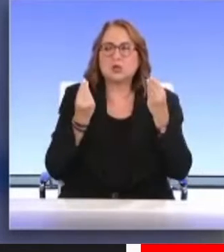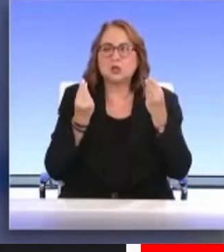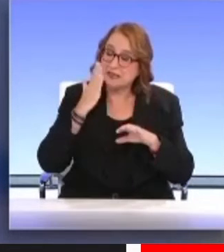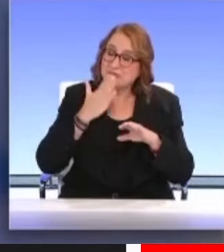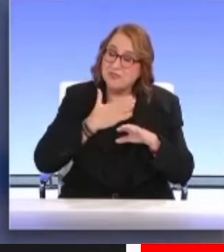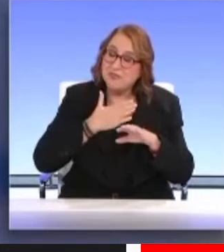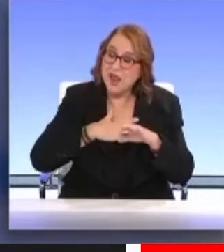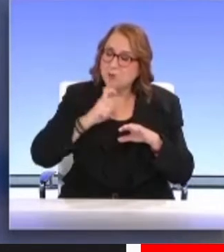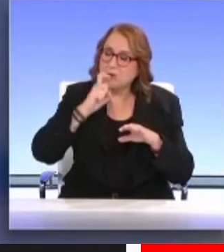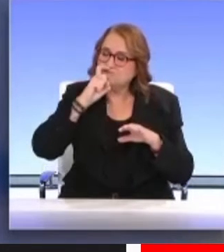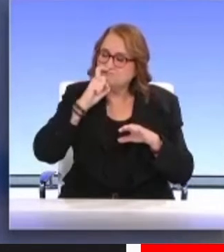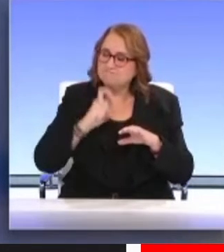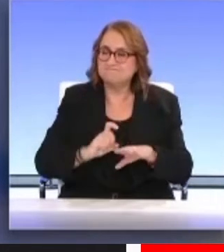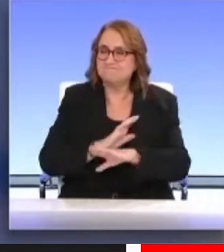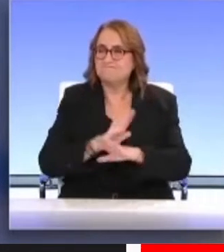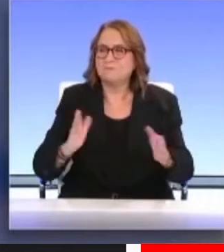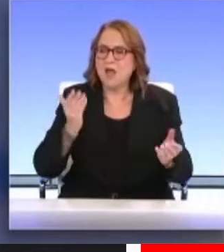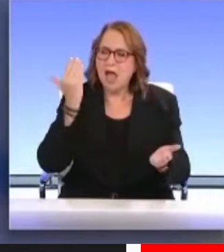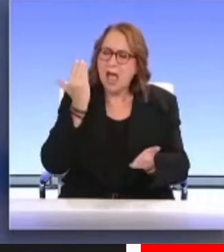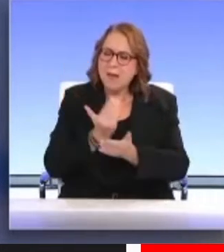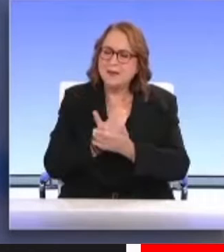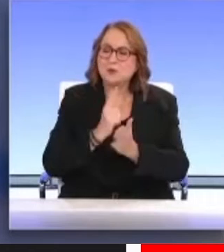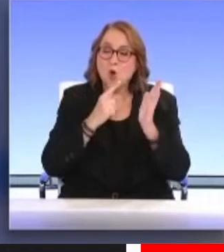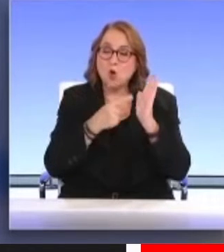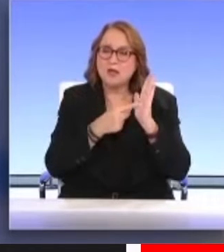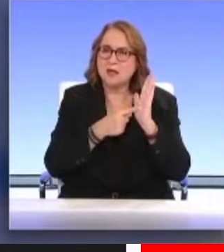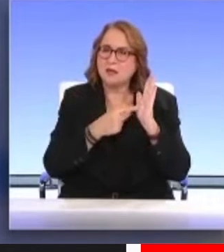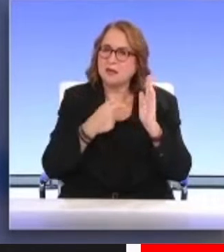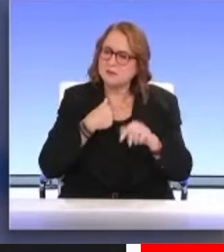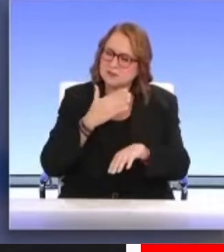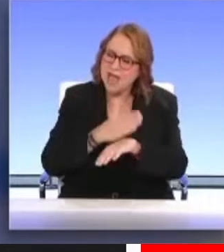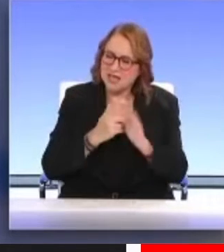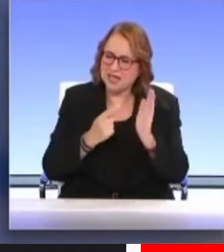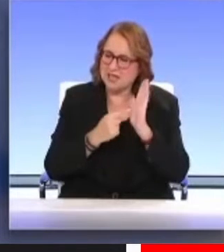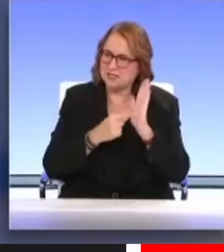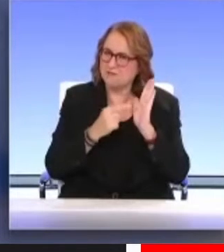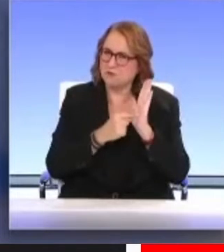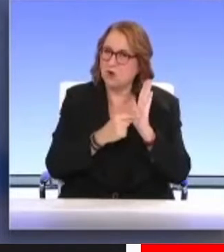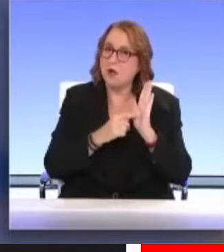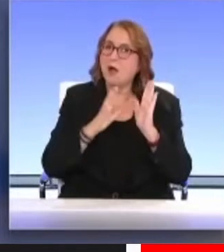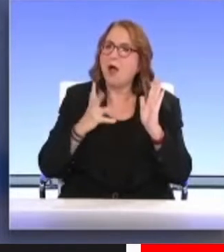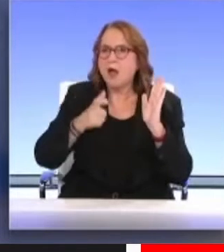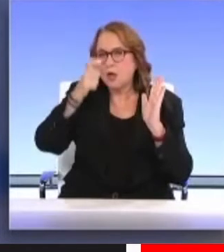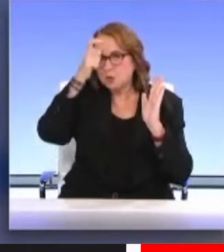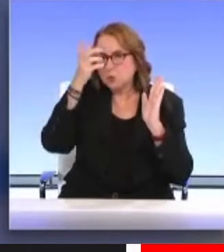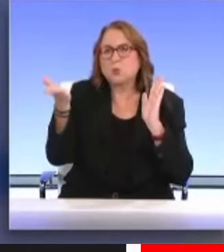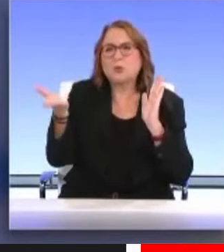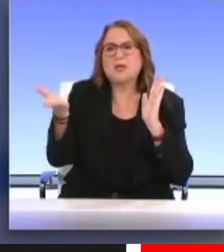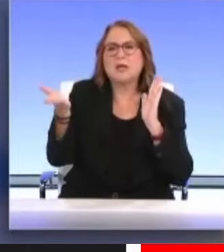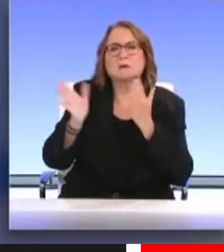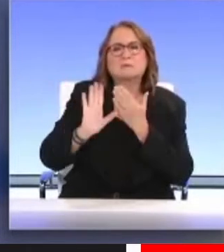της φύσης. Και σε ό,τι αφορά, αυτό αφορά όλες τις χώρες, αφορά και τη γειτονική Τουρκία, η οποία είναι καιρός πια να